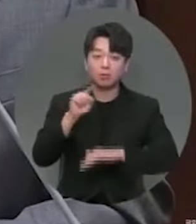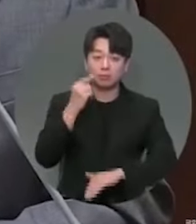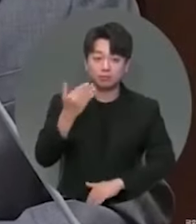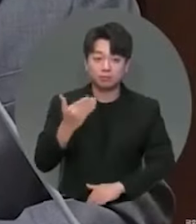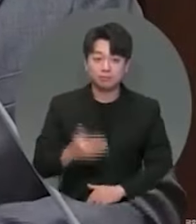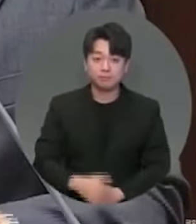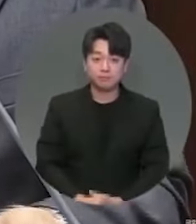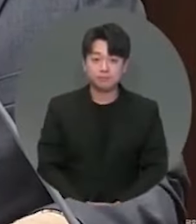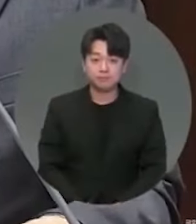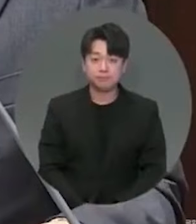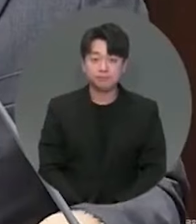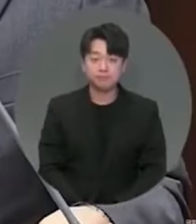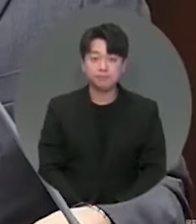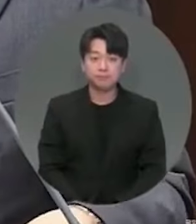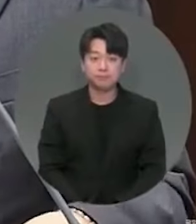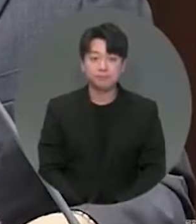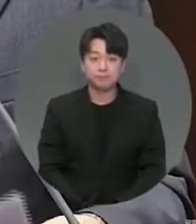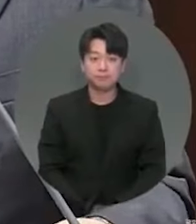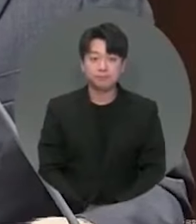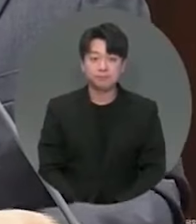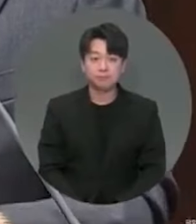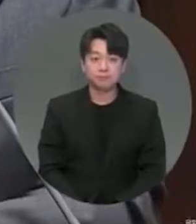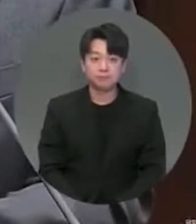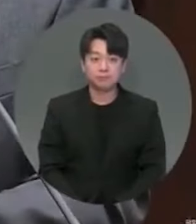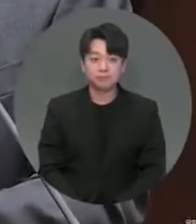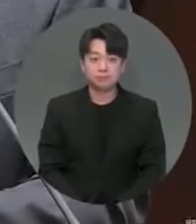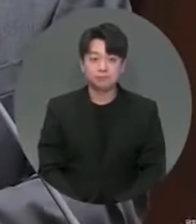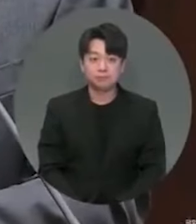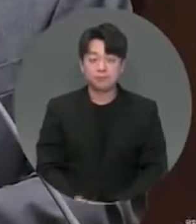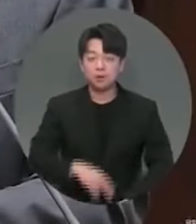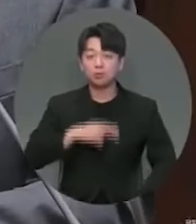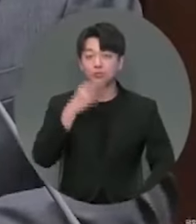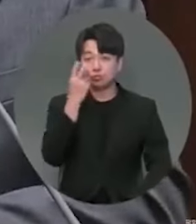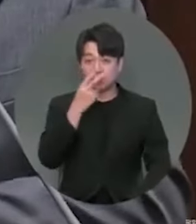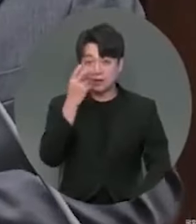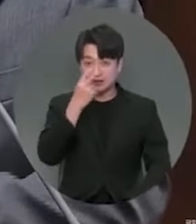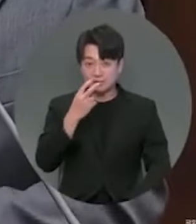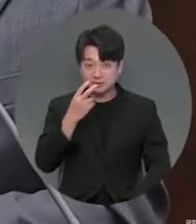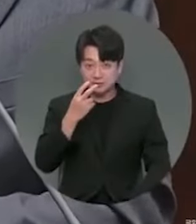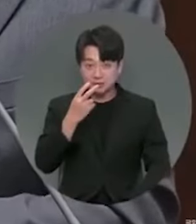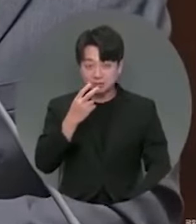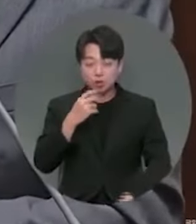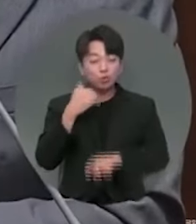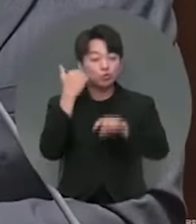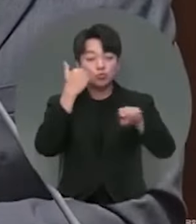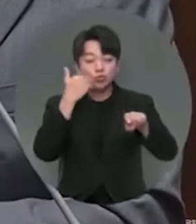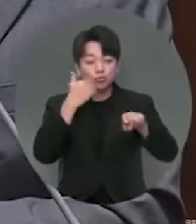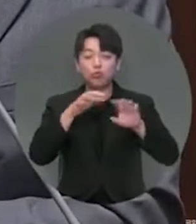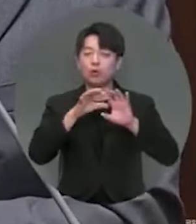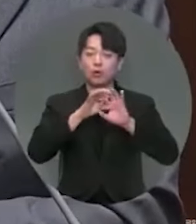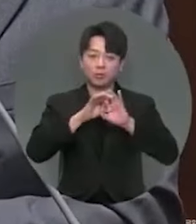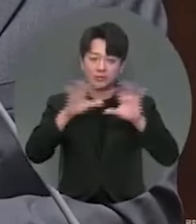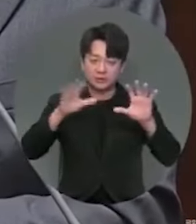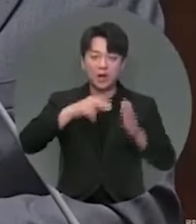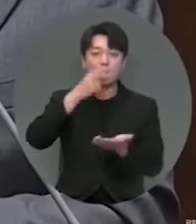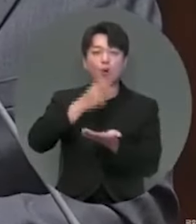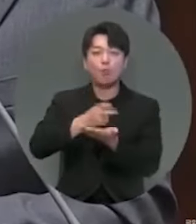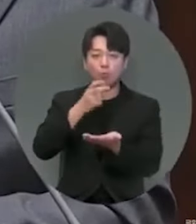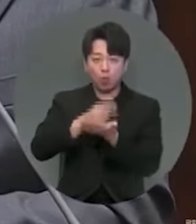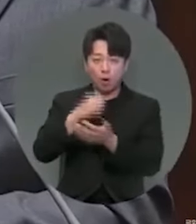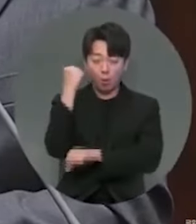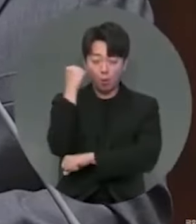바랍니다. 뭐 수사는 뭐 어떤 대상이든 간에 법과 원칙에